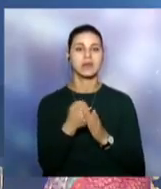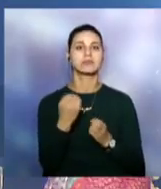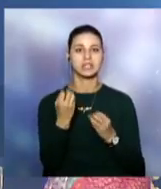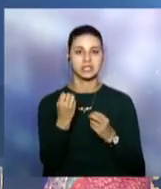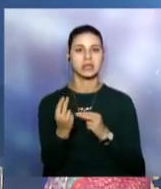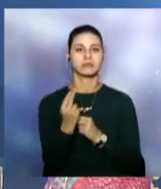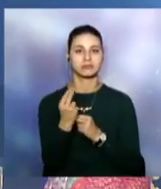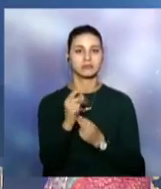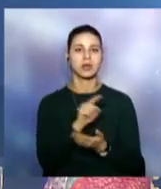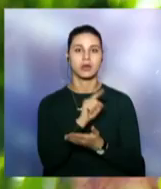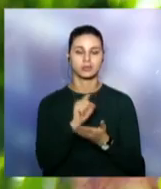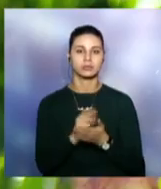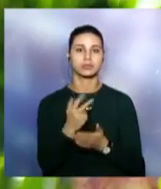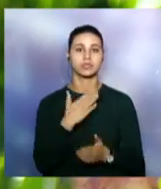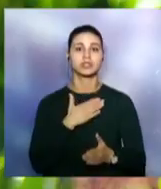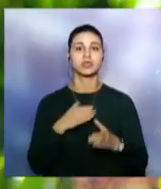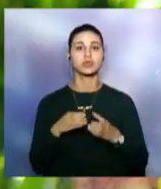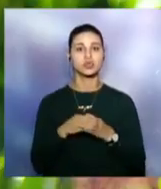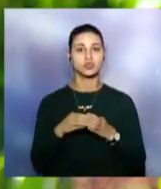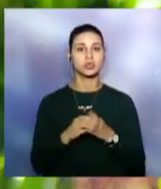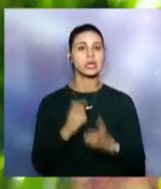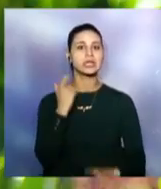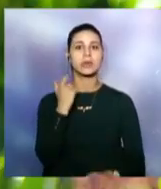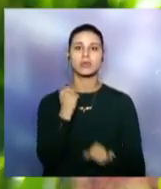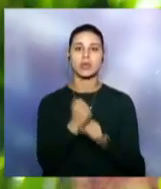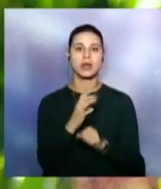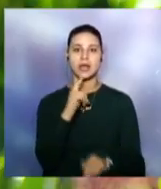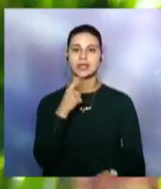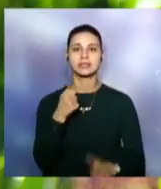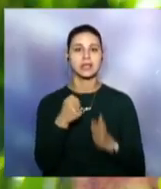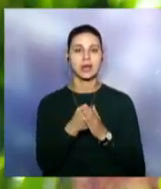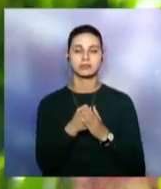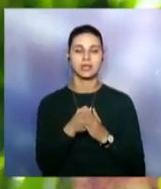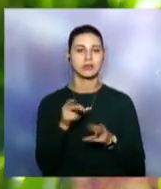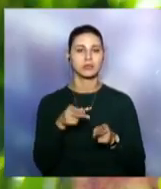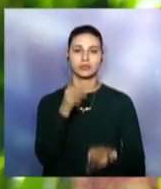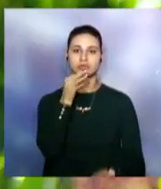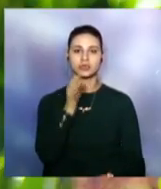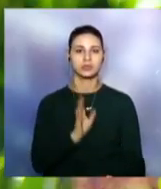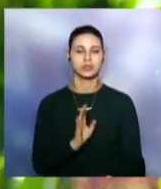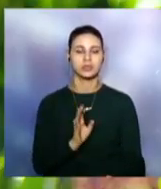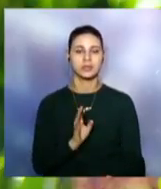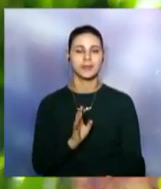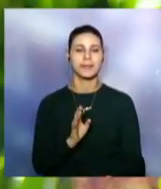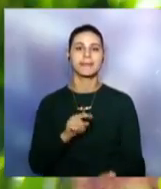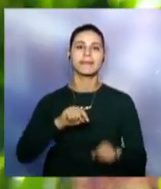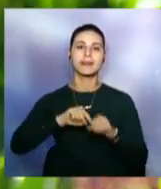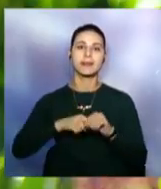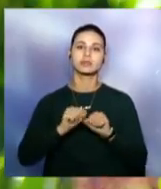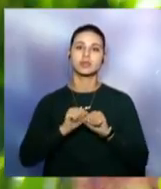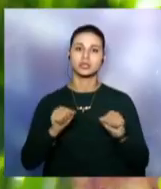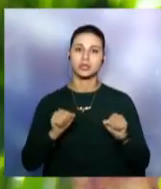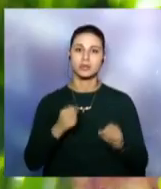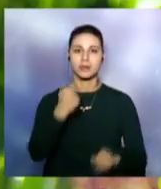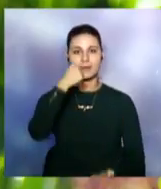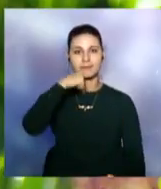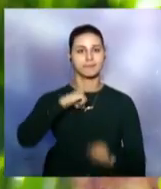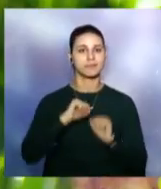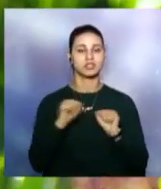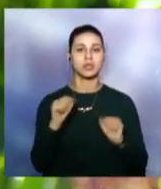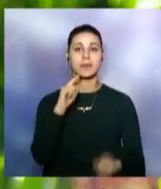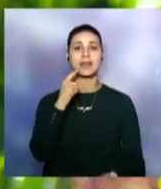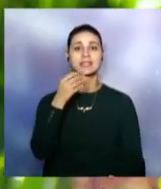გვჭირდება ასეთი მხარდაჭერა. ჩვენი გუნდი დამოუკიდებლად არ აკეთებს ერთ წლამდე ბავშვებში ოპერაციებს, არც ლაპაროსკოპით, არც თორაკოსკოპით. ერთი წლის ზევით,